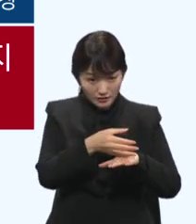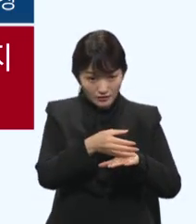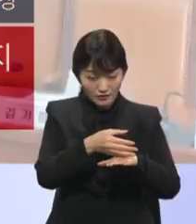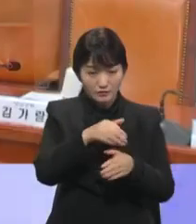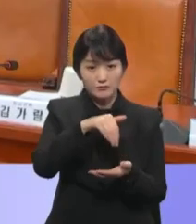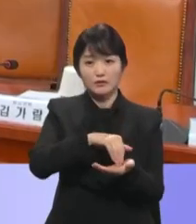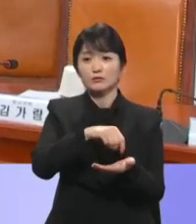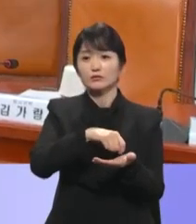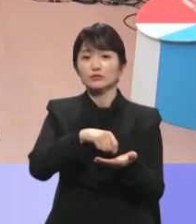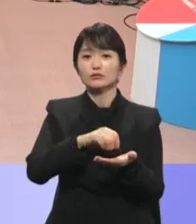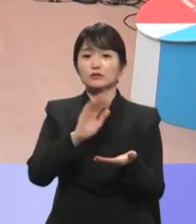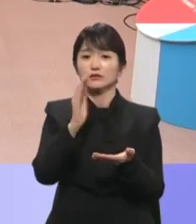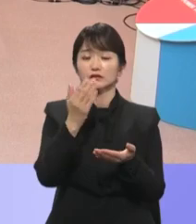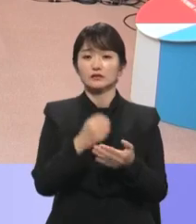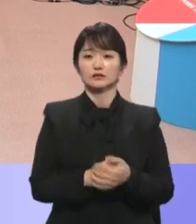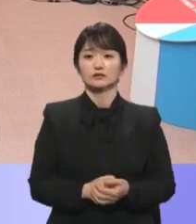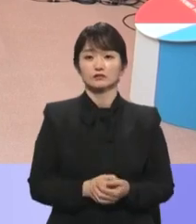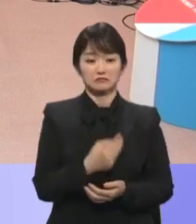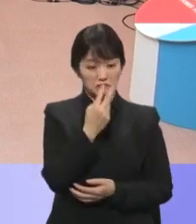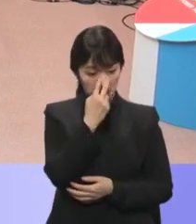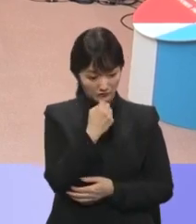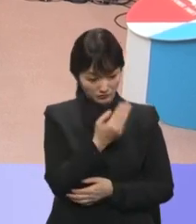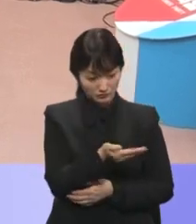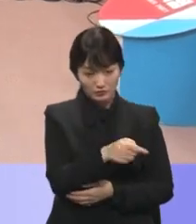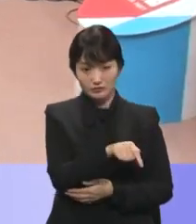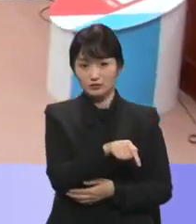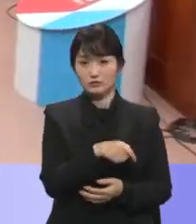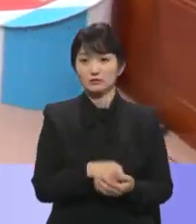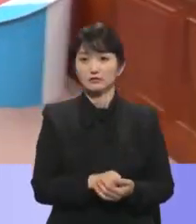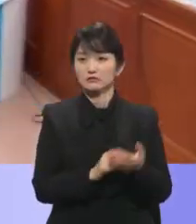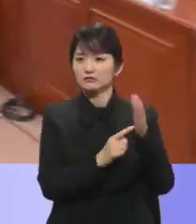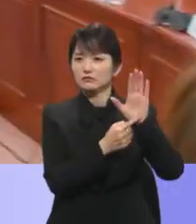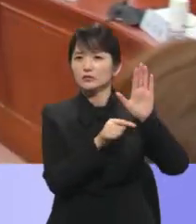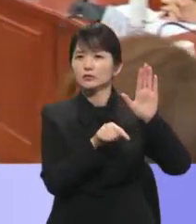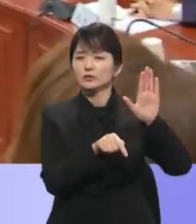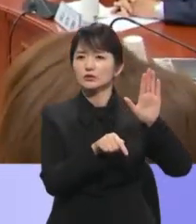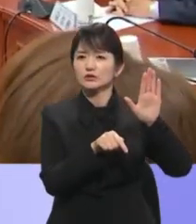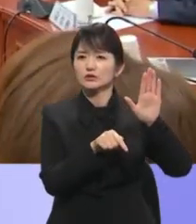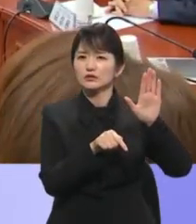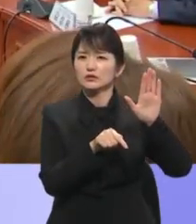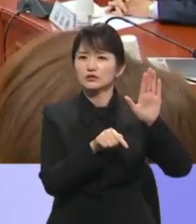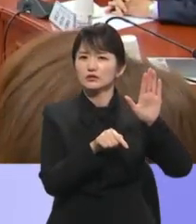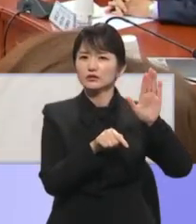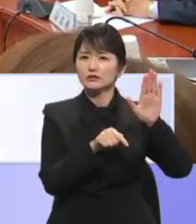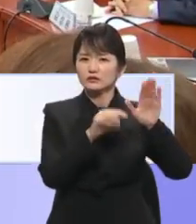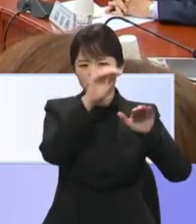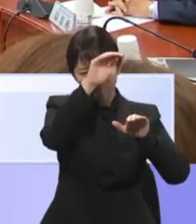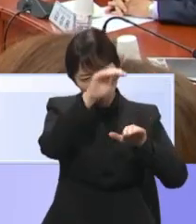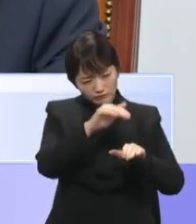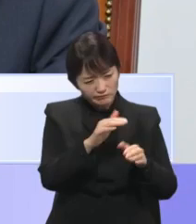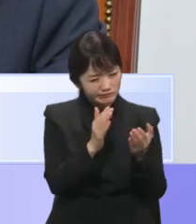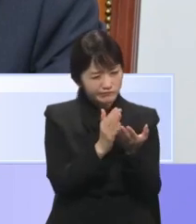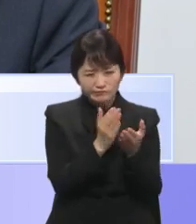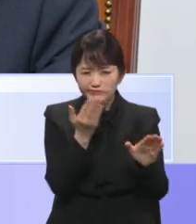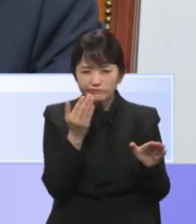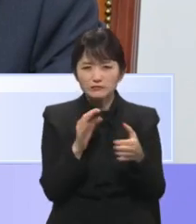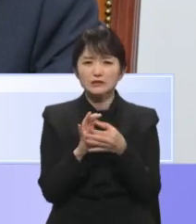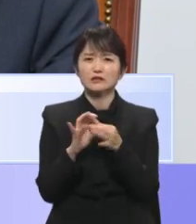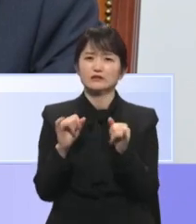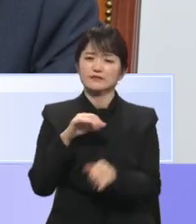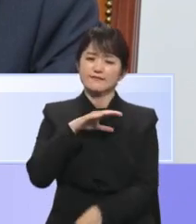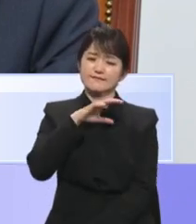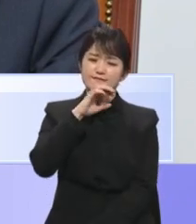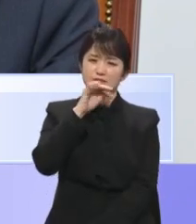모자랄 판에 오히려 이것을 봐주겠다는 식으로 어 표현을 하다 보니까 좀 앞뒤가 안 맞아서 아마 당사자들도 반발하는 것으로